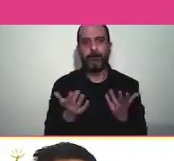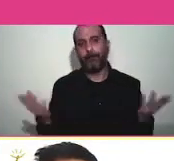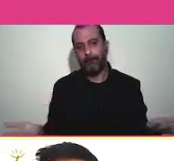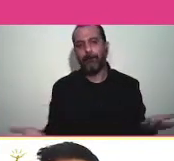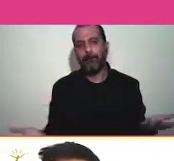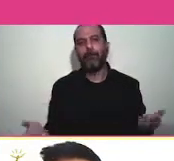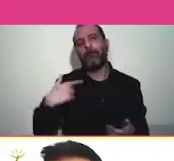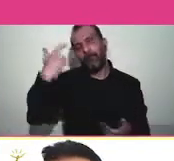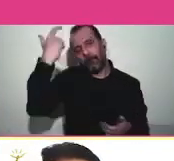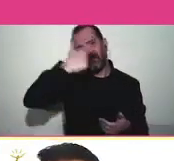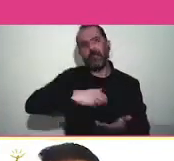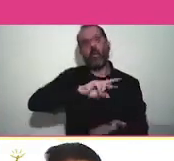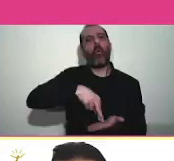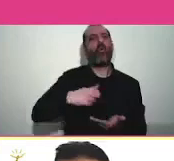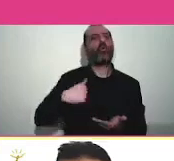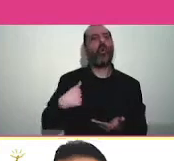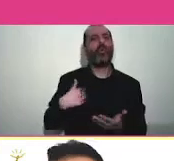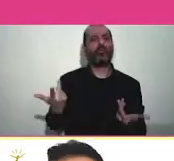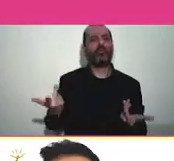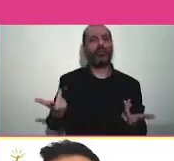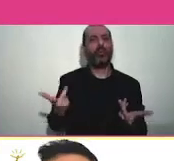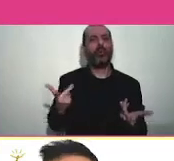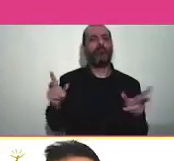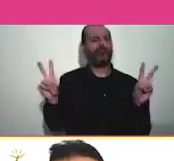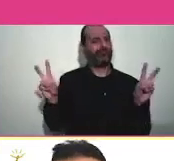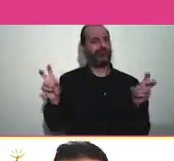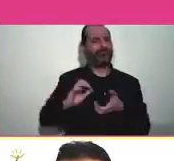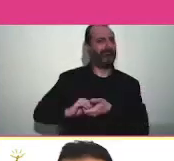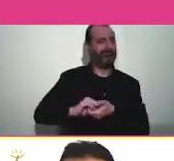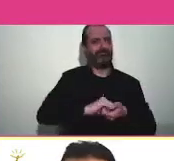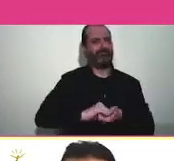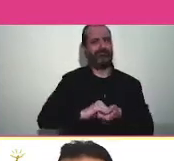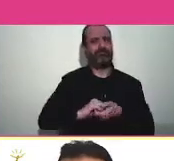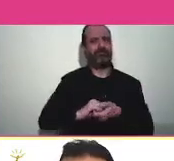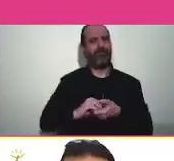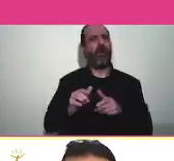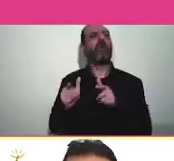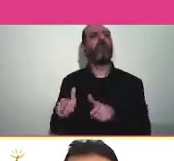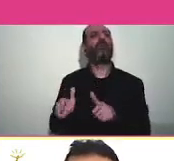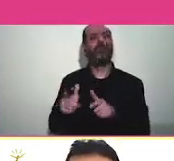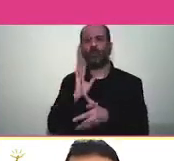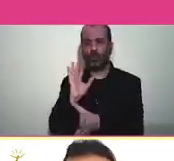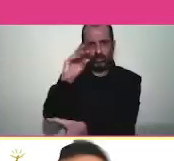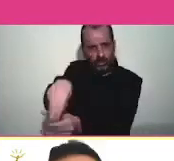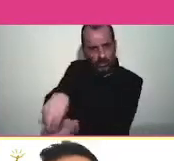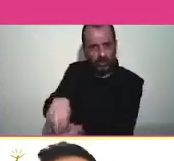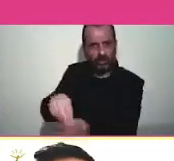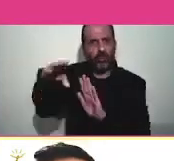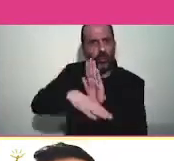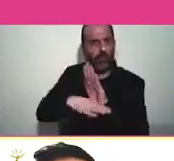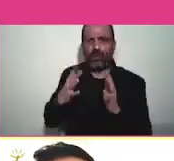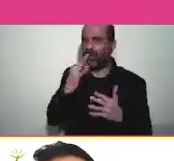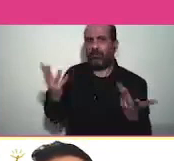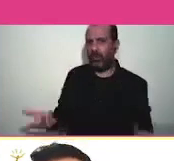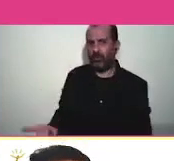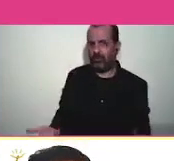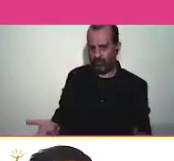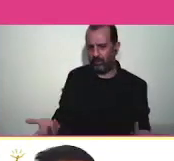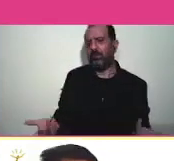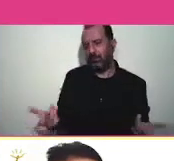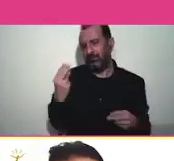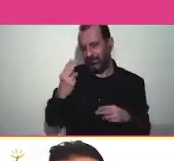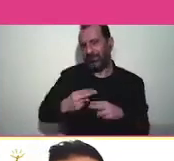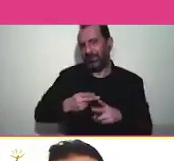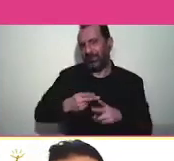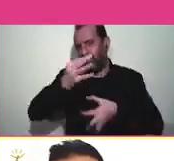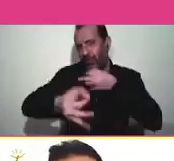του φροντίζω, γιατί μπήκε σε αυτό το πρόγραμμα, το οποίο είναι σημαντικό για κάθε φορά, αν το καταλάβει. Καταρχήν, ήταν ιδιαίτερα